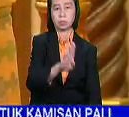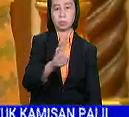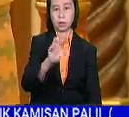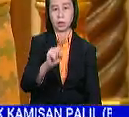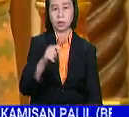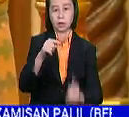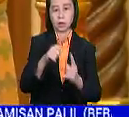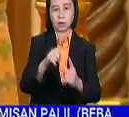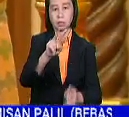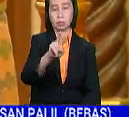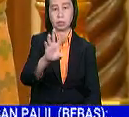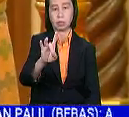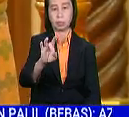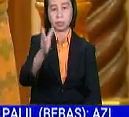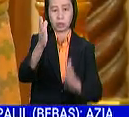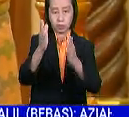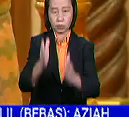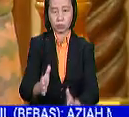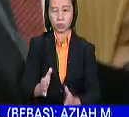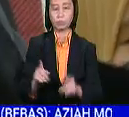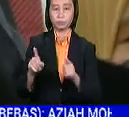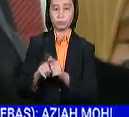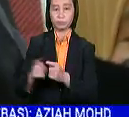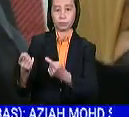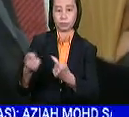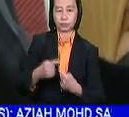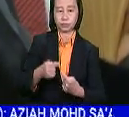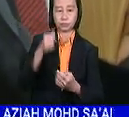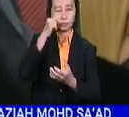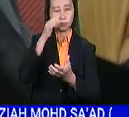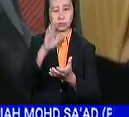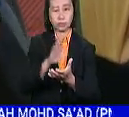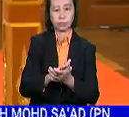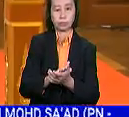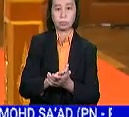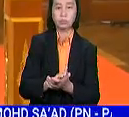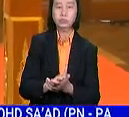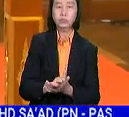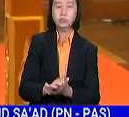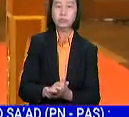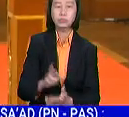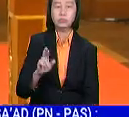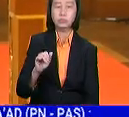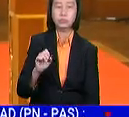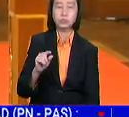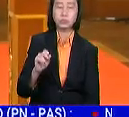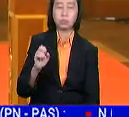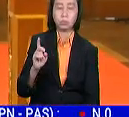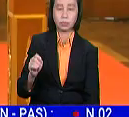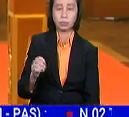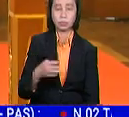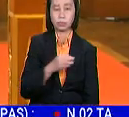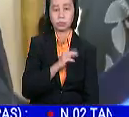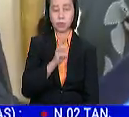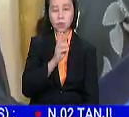kepada 28 orang penerima turut hadir istri yang dipercaya glycopro Anda tepat tinggi rakyatku dititip menteri